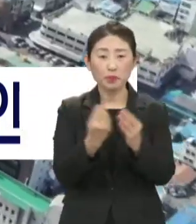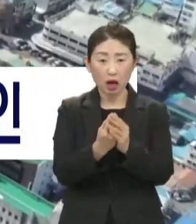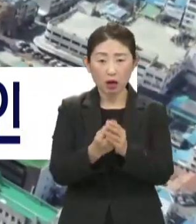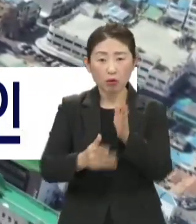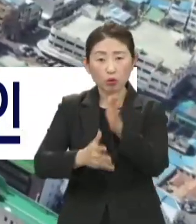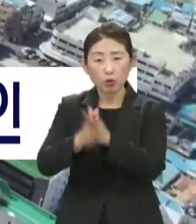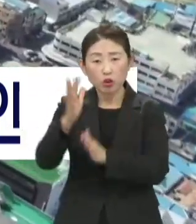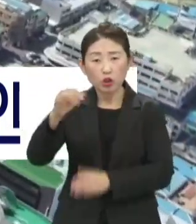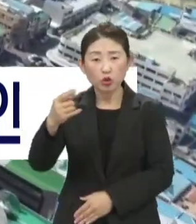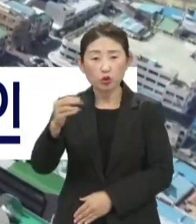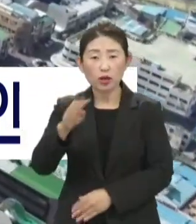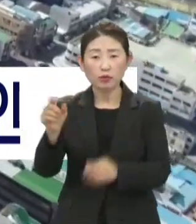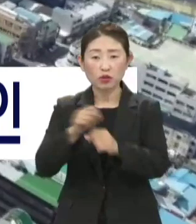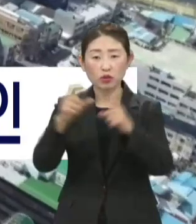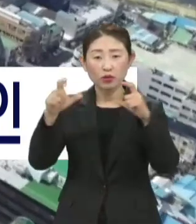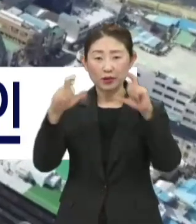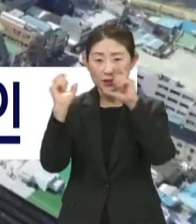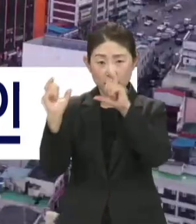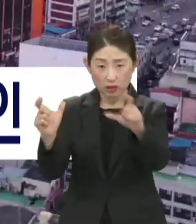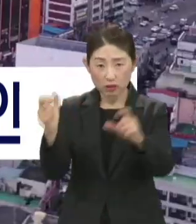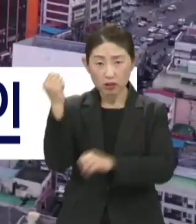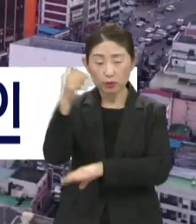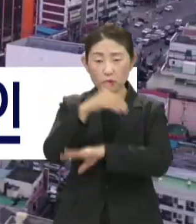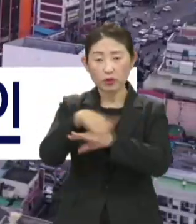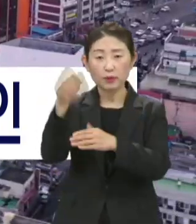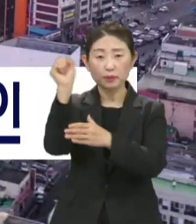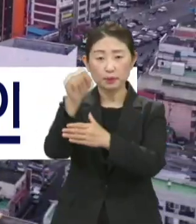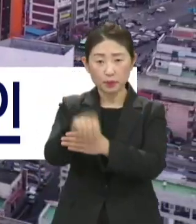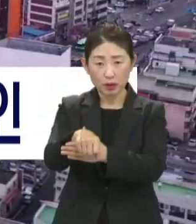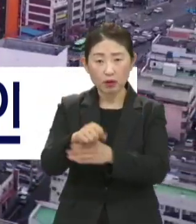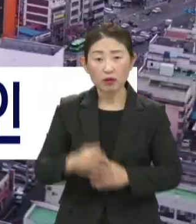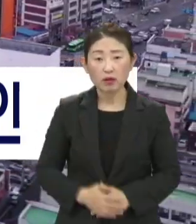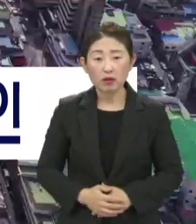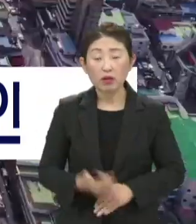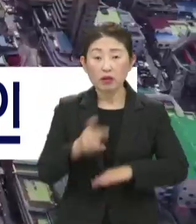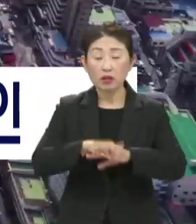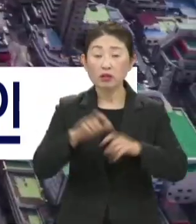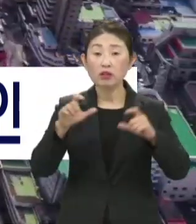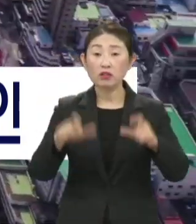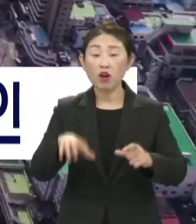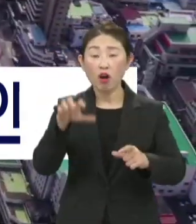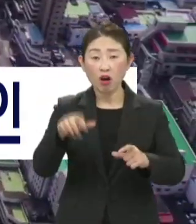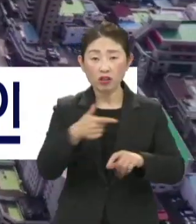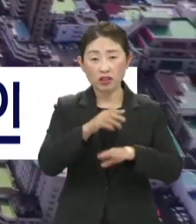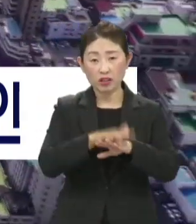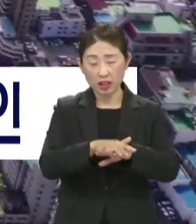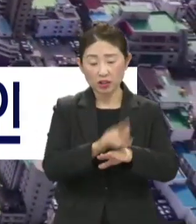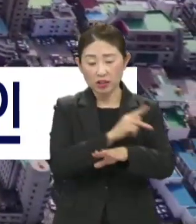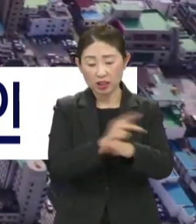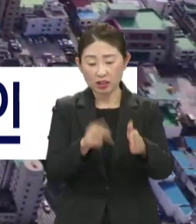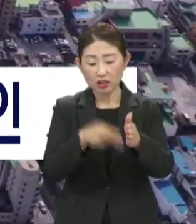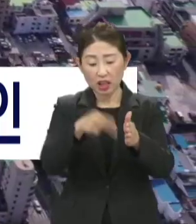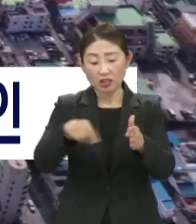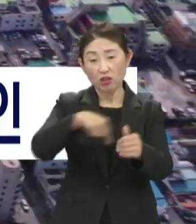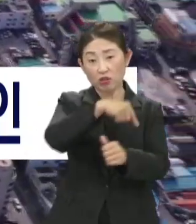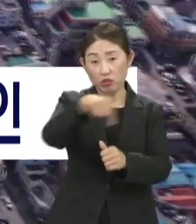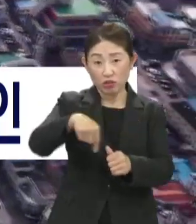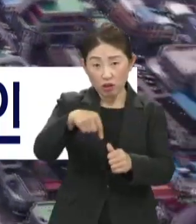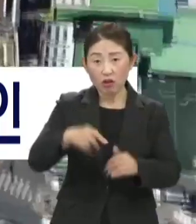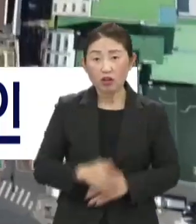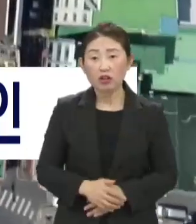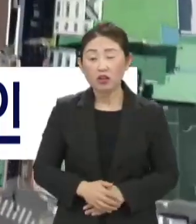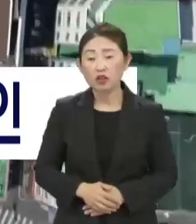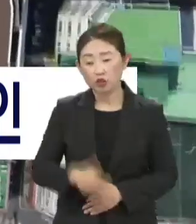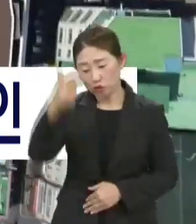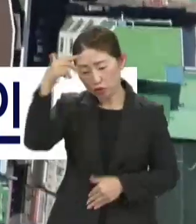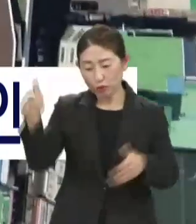거처 도심 융합 특구를 지정하고 기본 계획을 승인했습니다 대전 특구의 위치는 KTX 대전역과